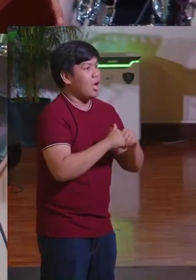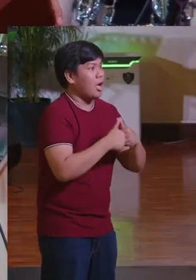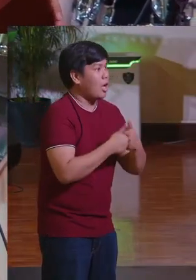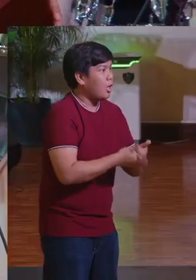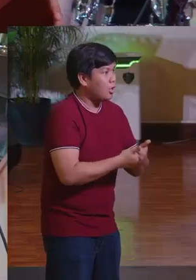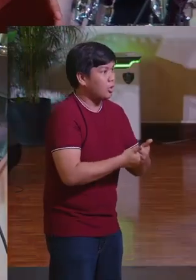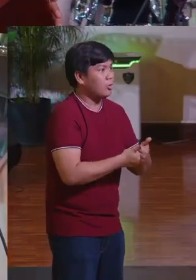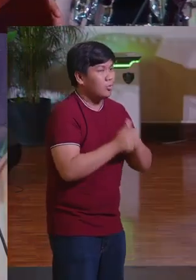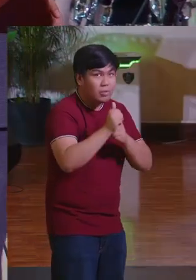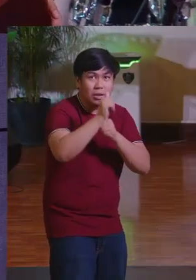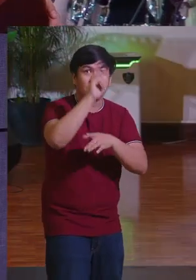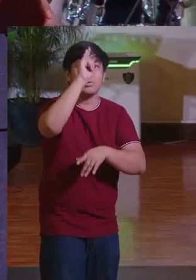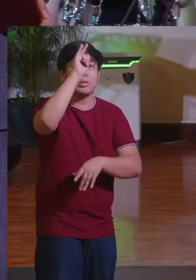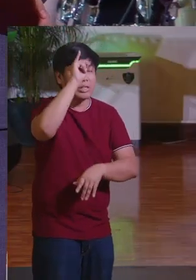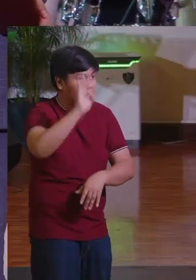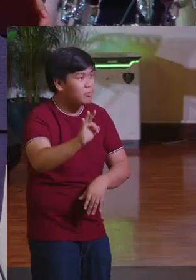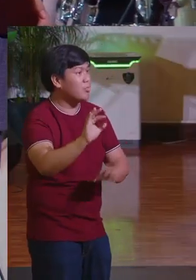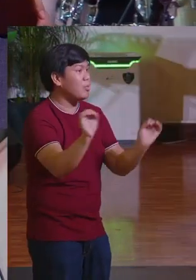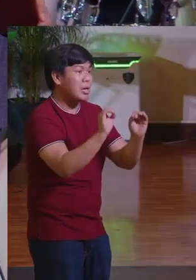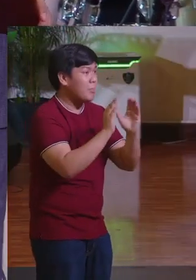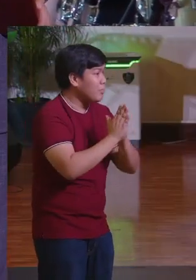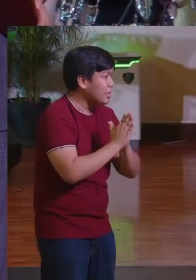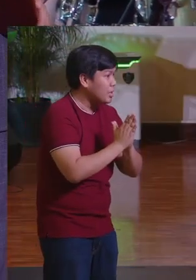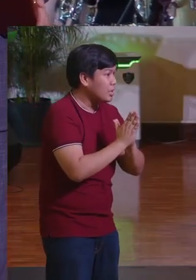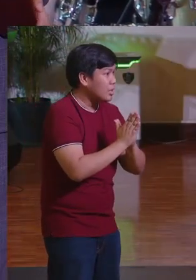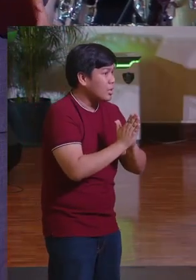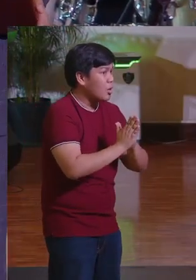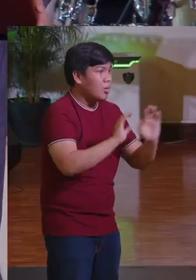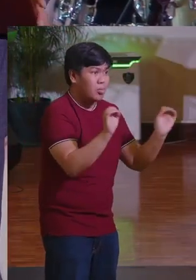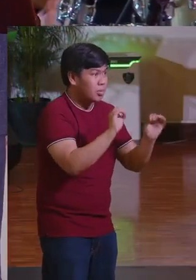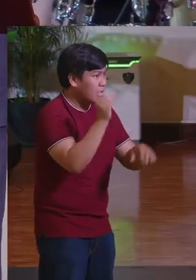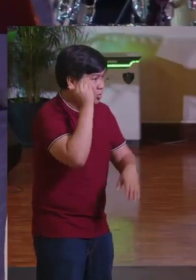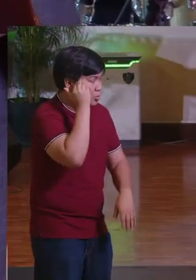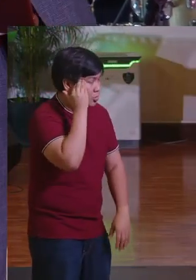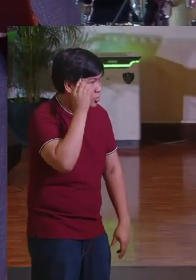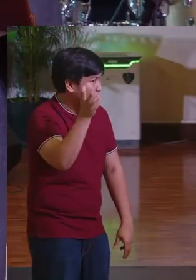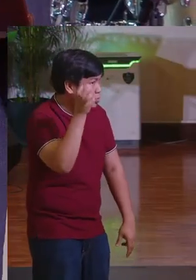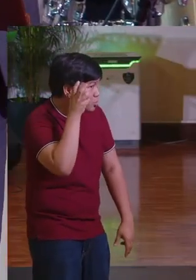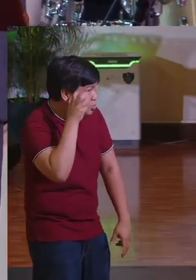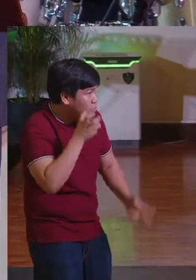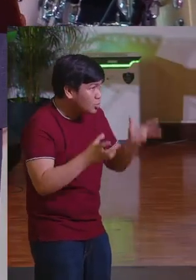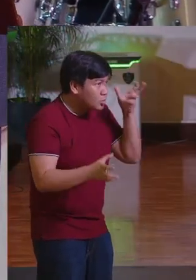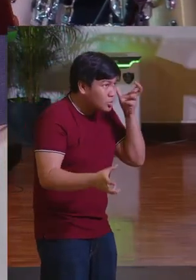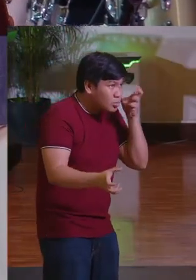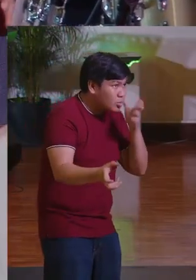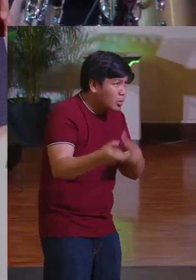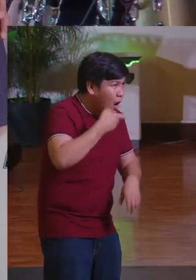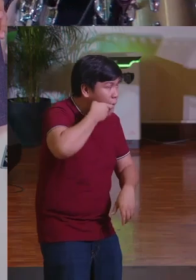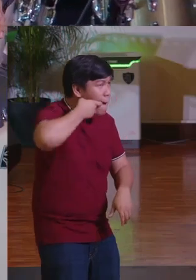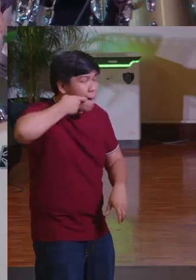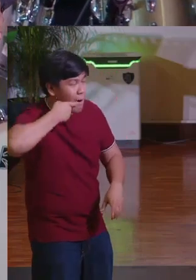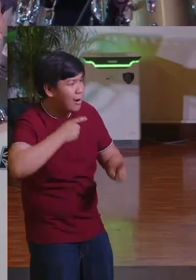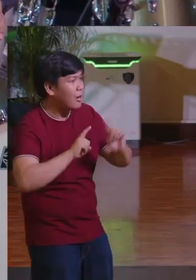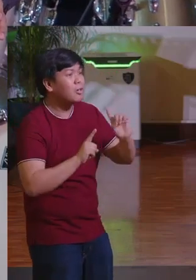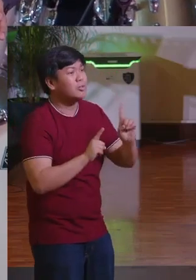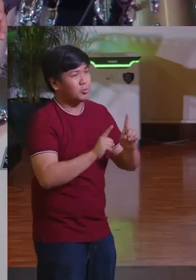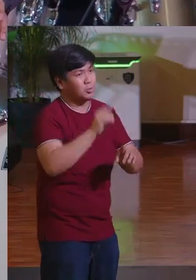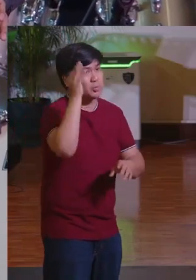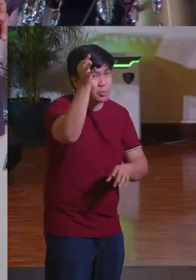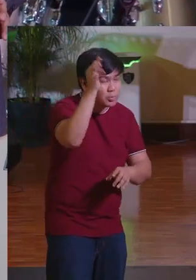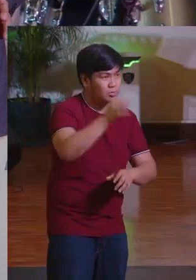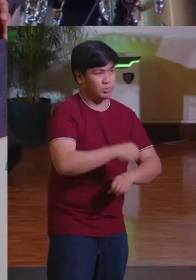His Word. Hindi natin alam ang kanyang salita. Anong susundin natin? We will just listen to just anyone that comes along. Oh, that